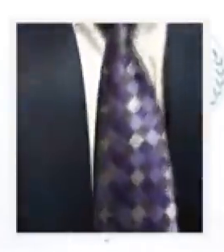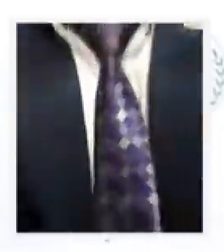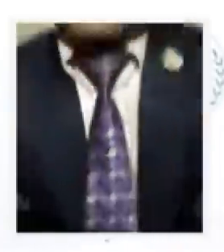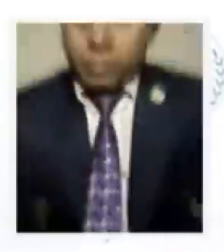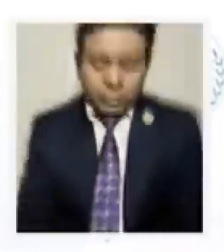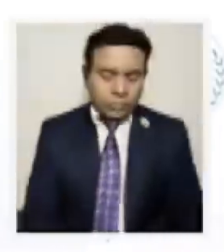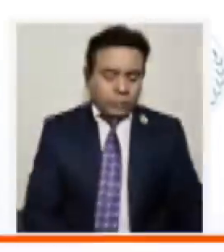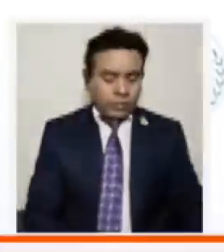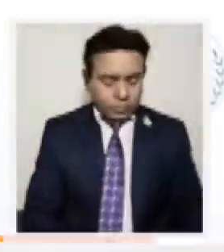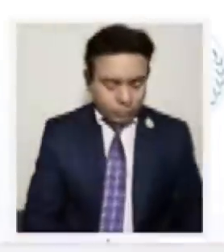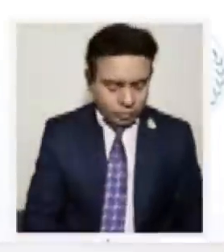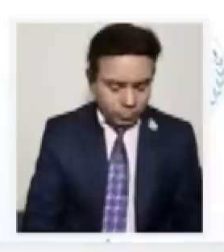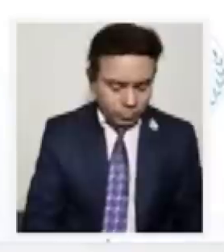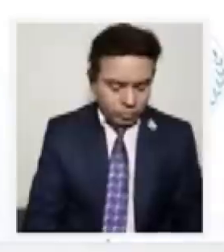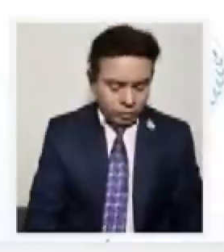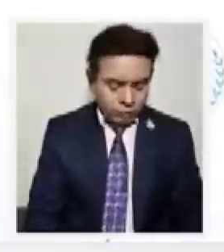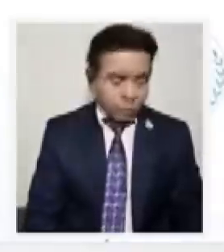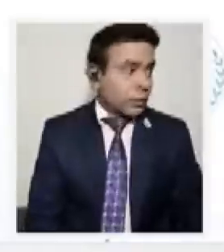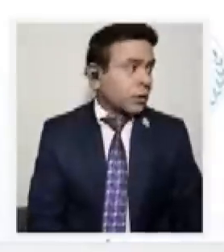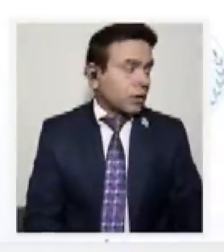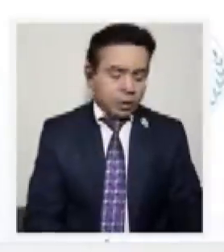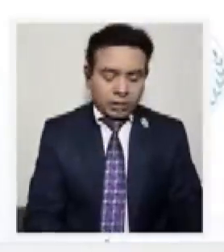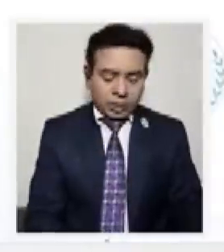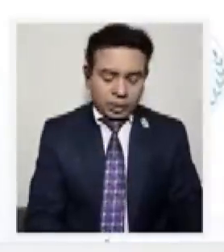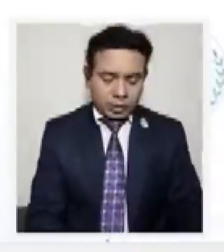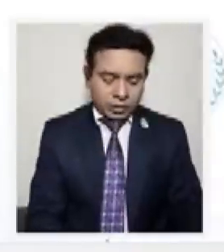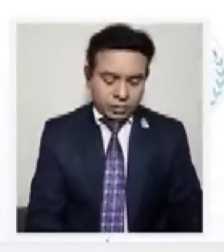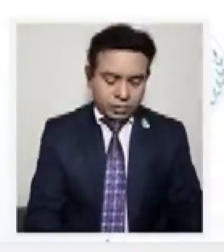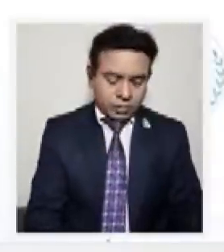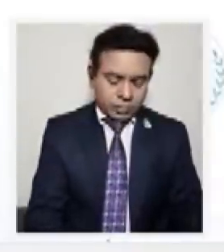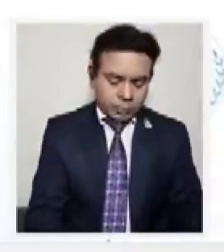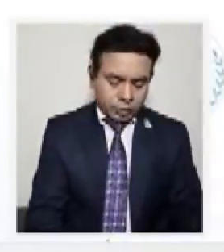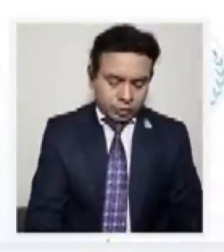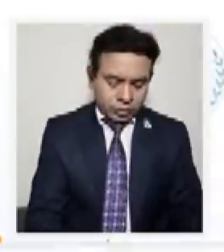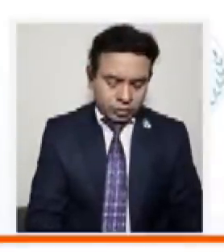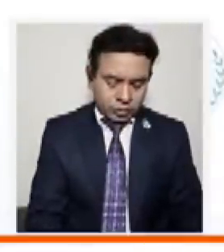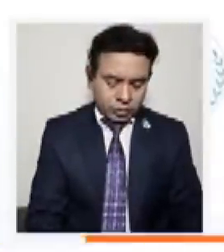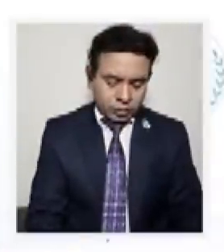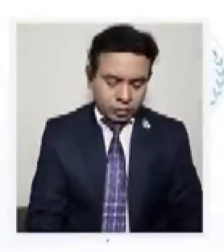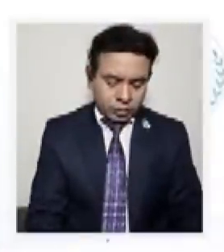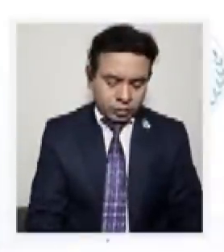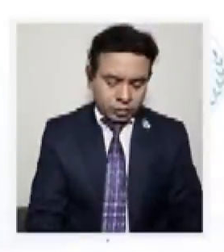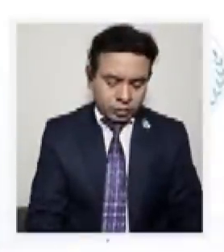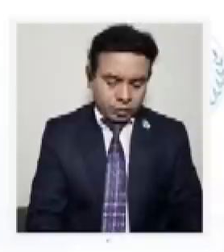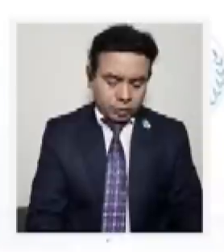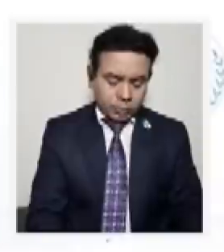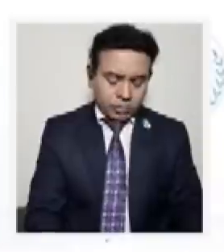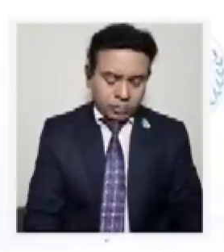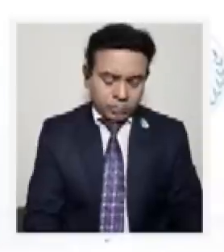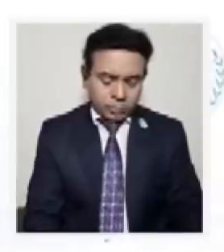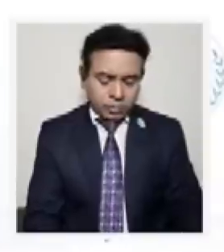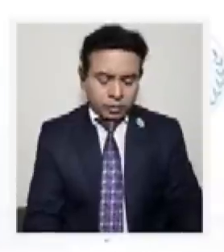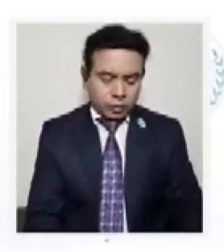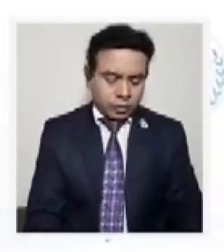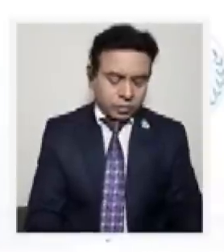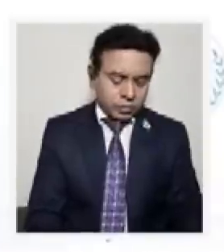ডক্টর নাসিমা সুলতানা, স্বাস্থ্য অধিদপ্তর থেকে আজও আপনাদের সামনে কোভিড-19 দৈনিক স্বাস্থ্য বুলেটিন নিয়ে হাজির হয়েছি। আজ